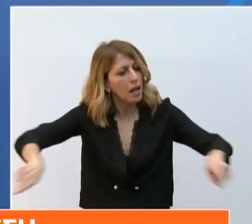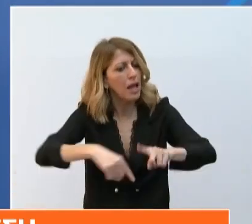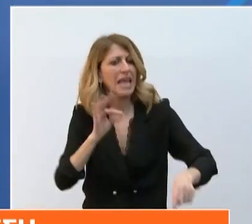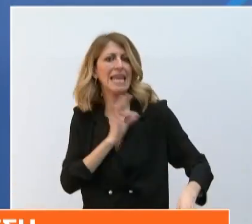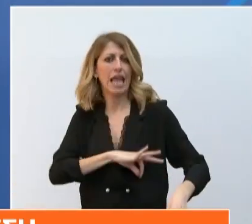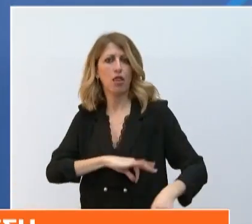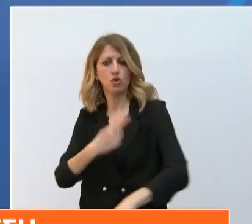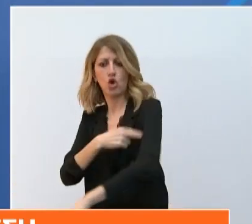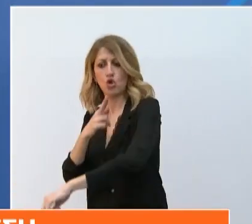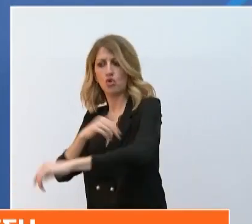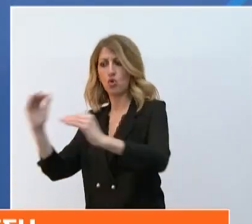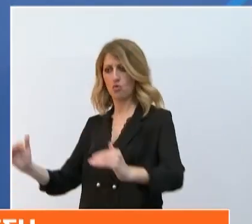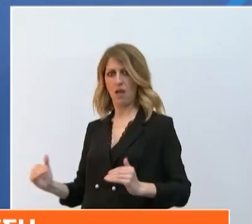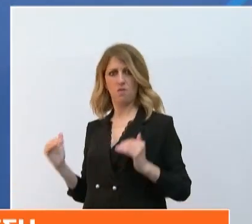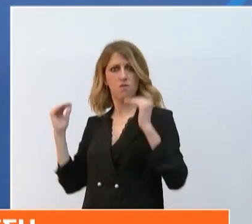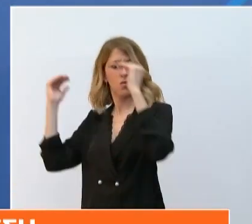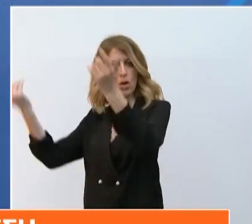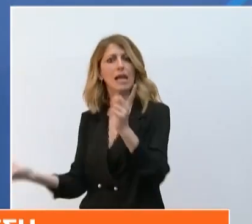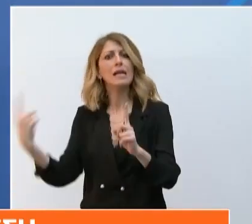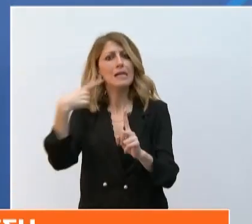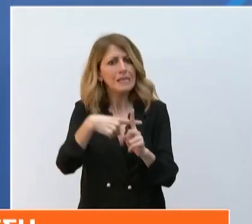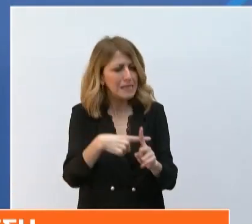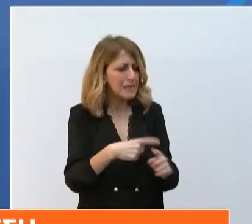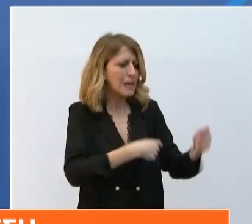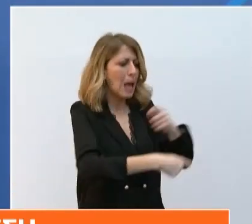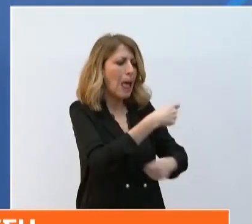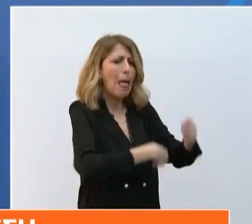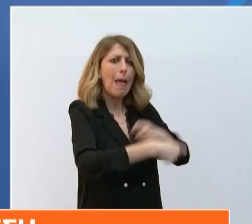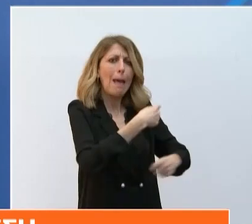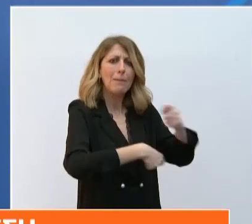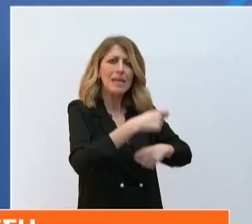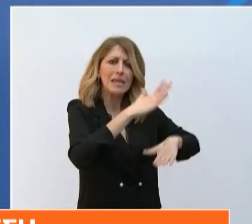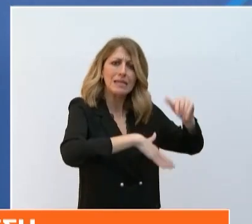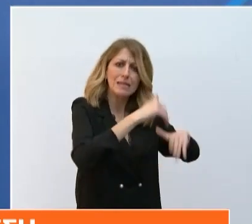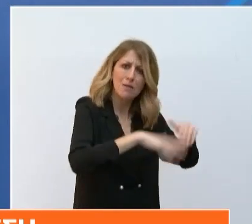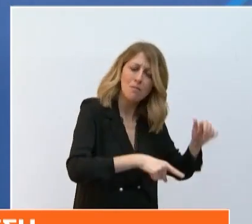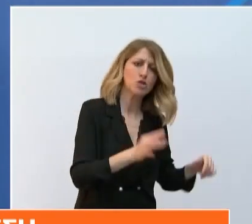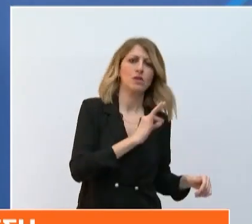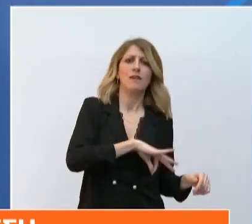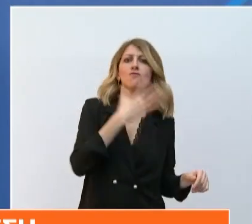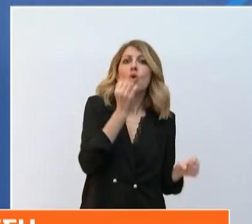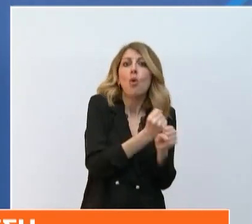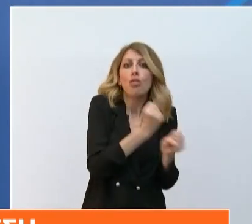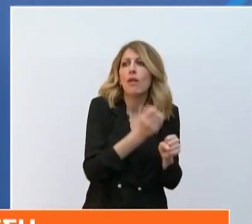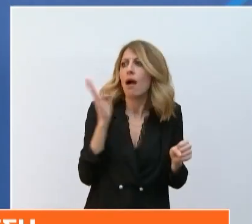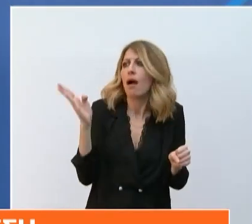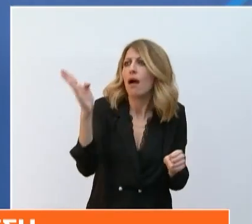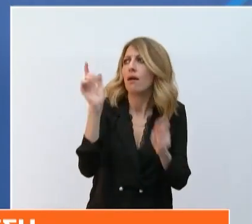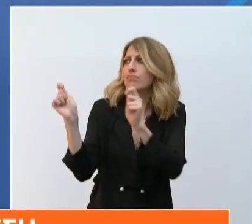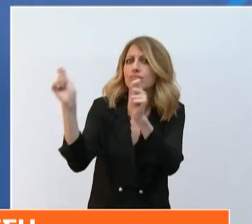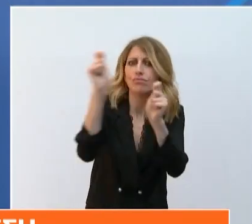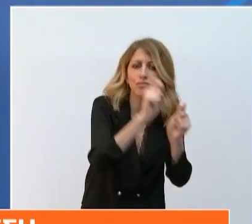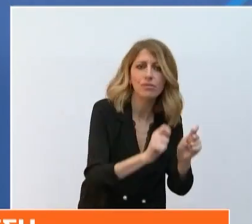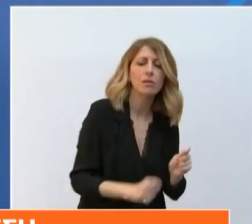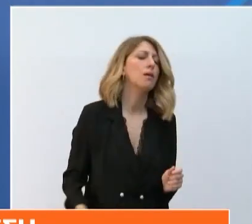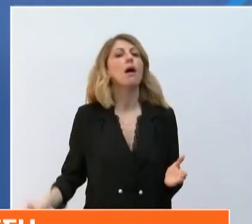νέες προσκλήσεις το επόμενο διάστημα, σε τομείς όπως η ψηφιακή αναβάθμιση, η